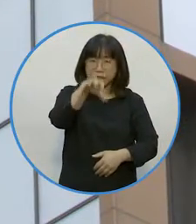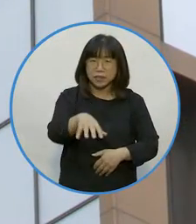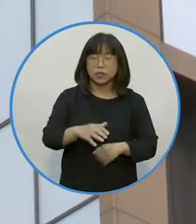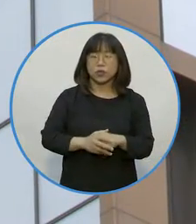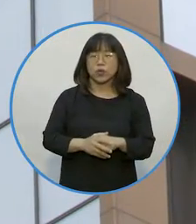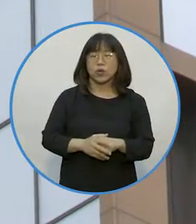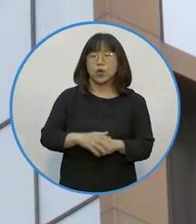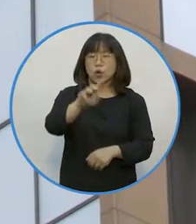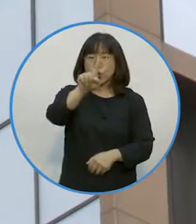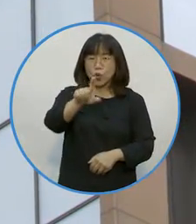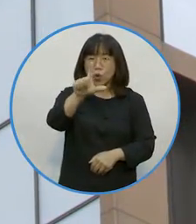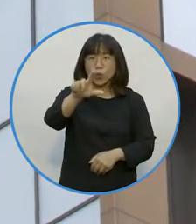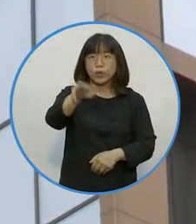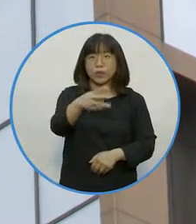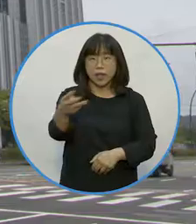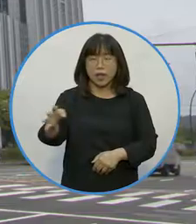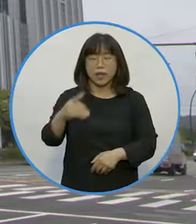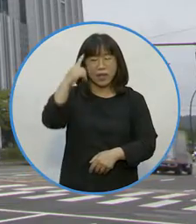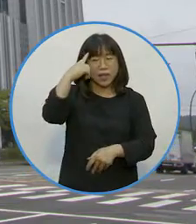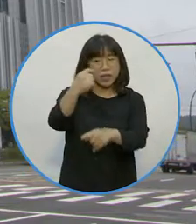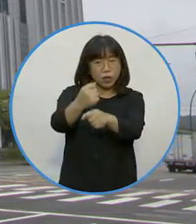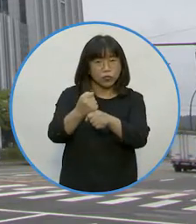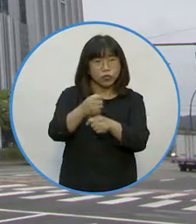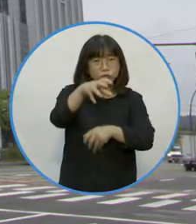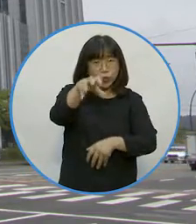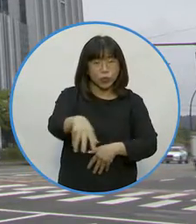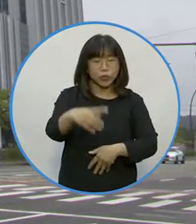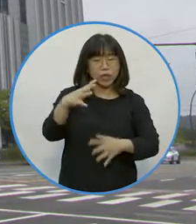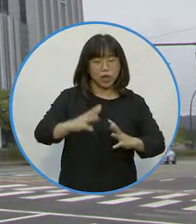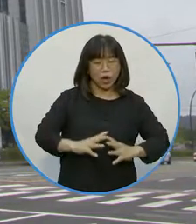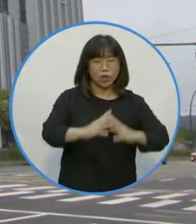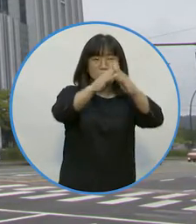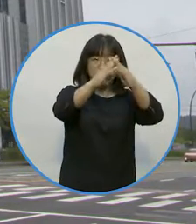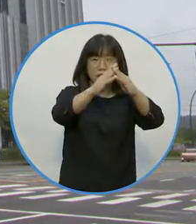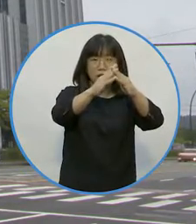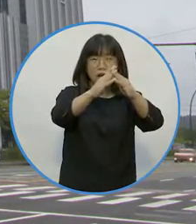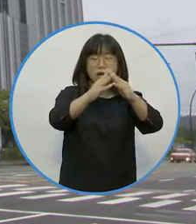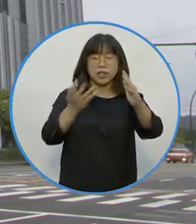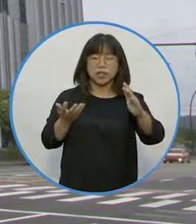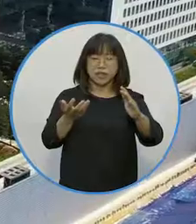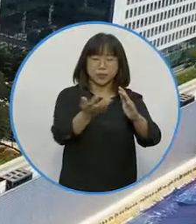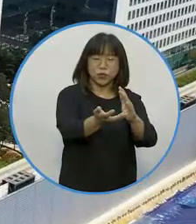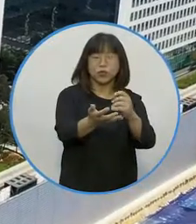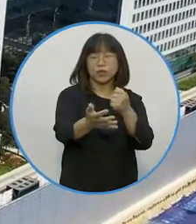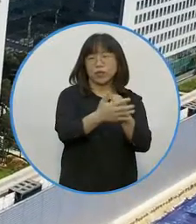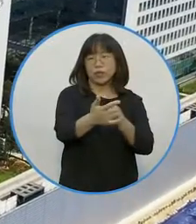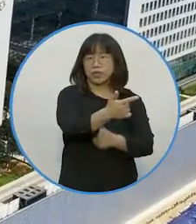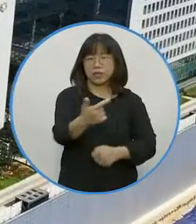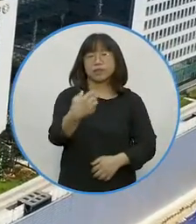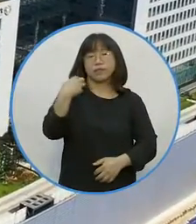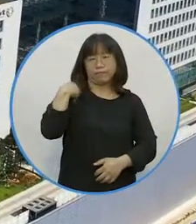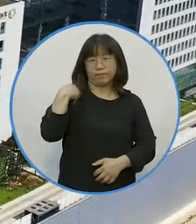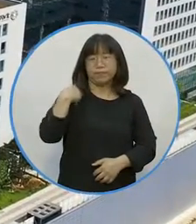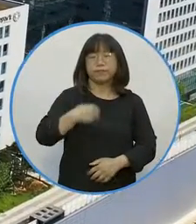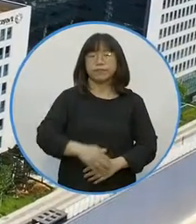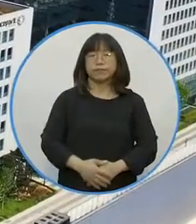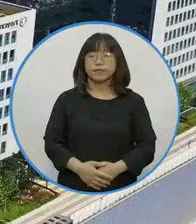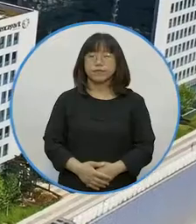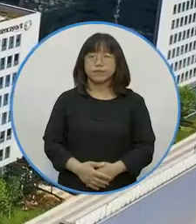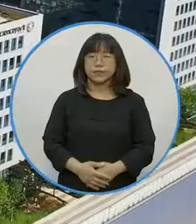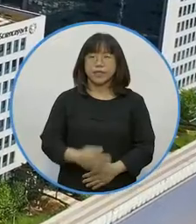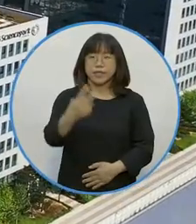LG 사이언스파크, 롯데 컨소시엄 등 대규모 연구시설과 건설업체 등이 입주한 부분이 큰